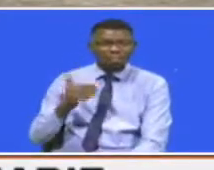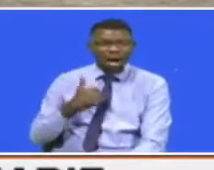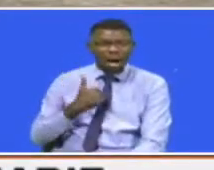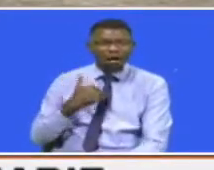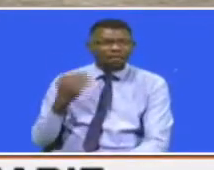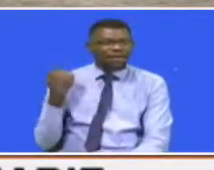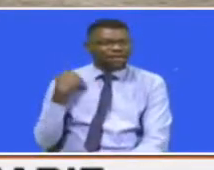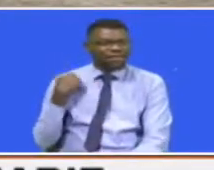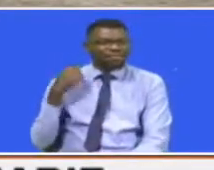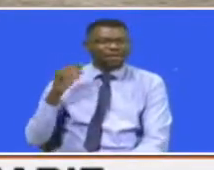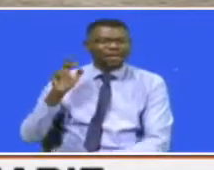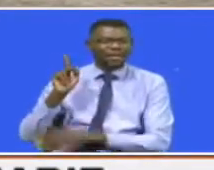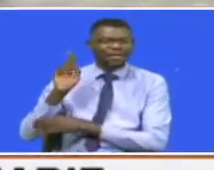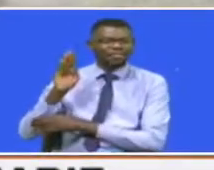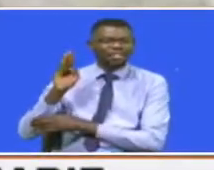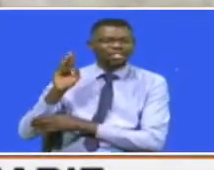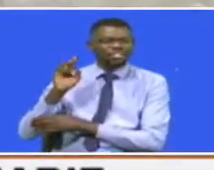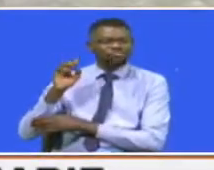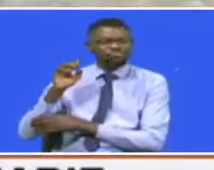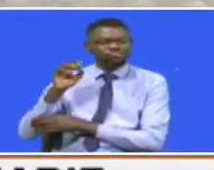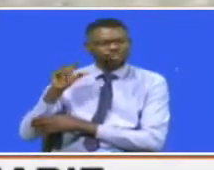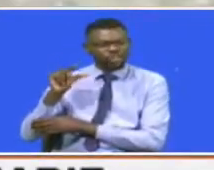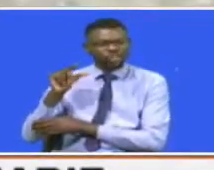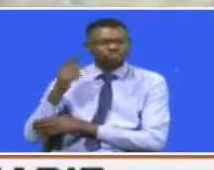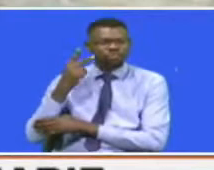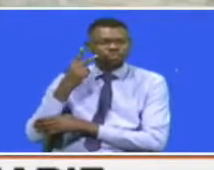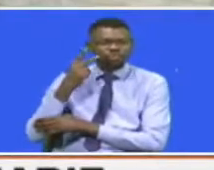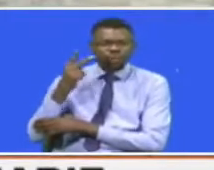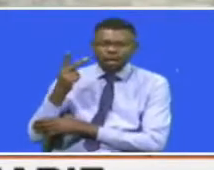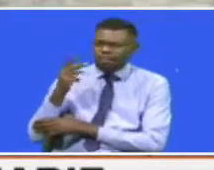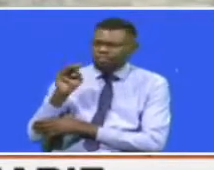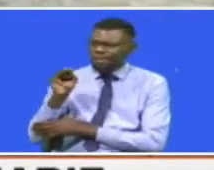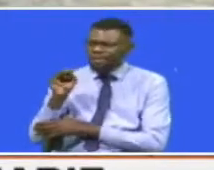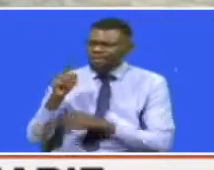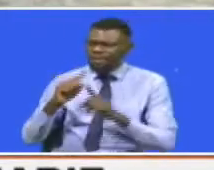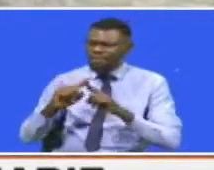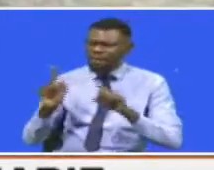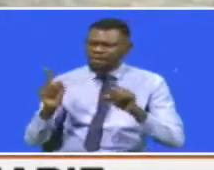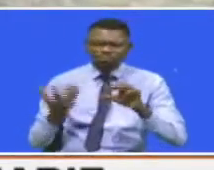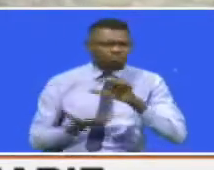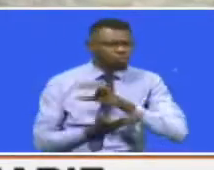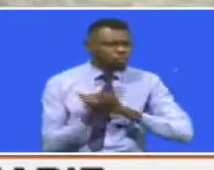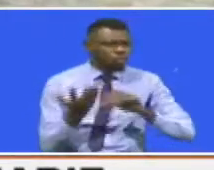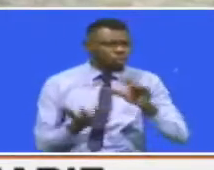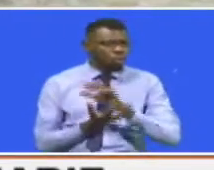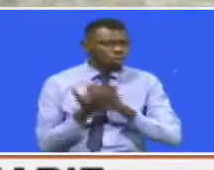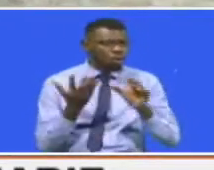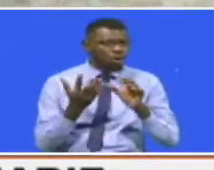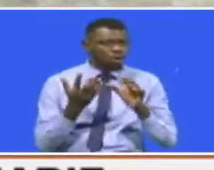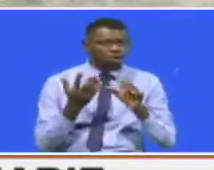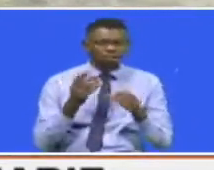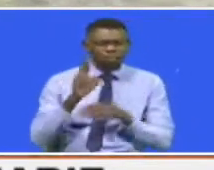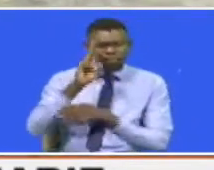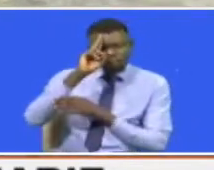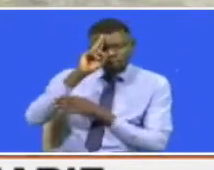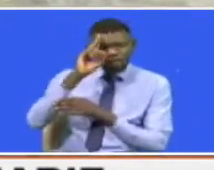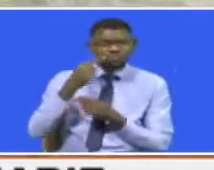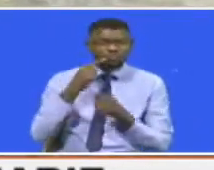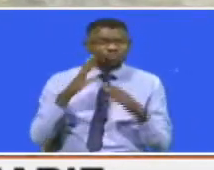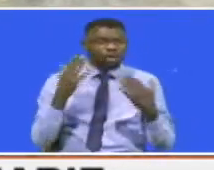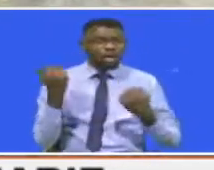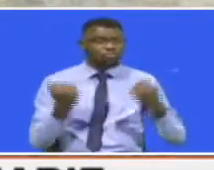usajili KDG 200M. Maswali yakiibuka kuhusu mkanganyiko huo. Kulingana na utendakazi wa polisi,